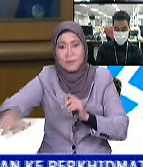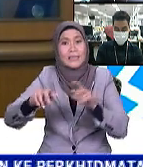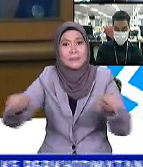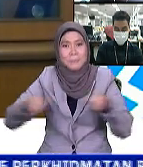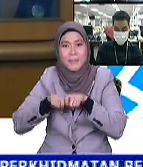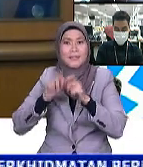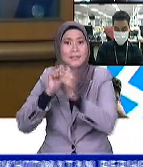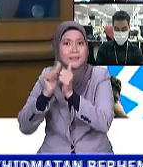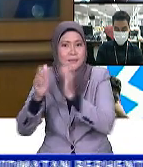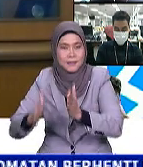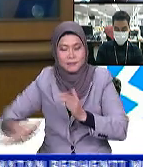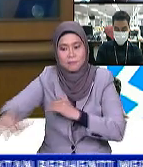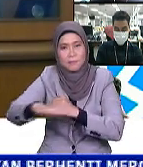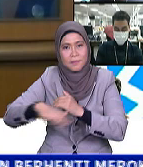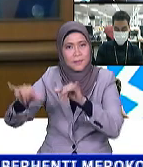pegawai-pegawai seperti kita yang tidak